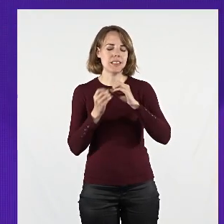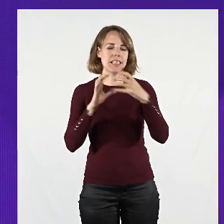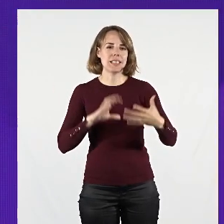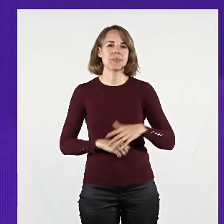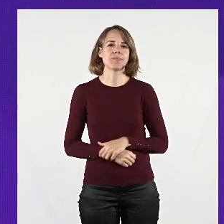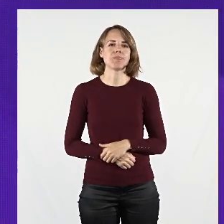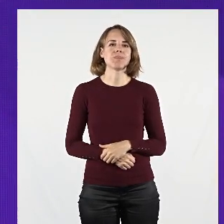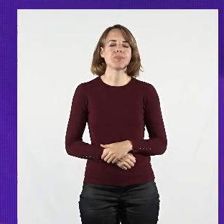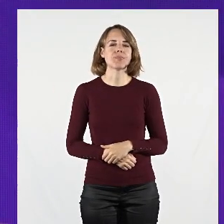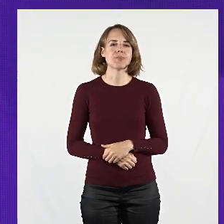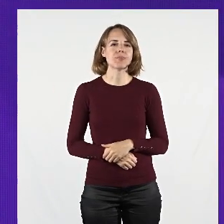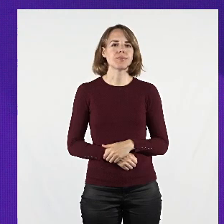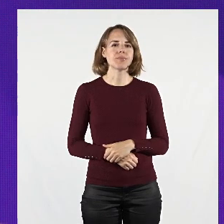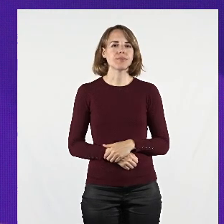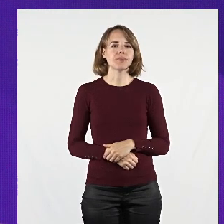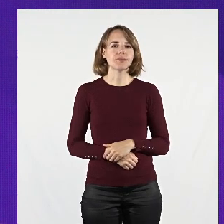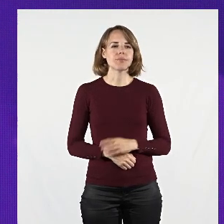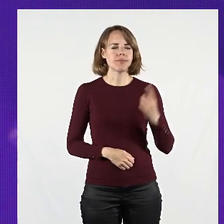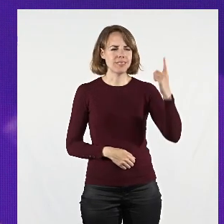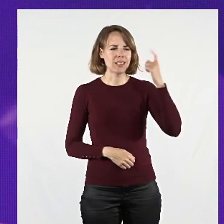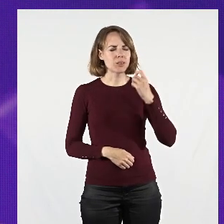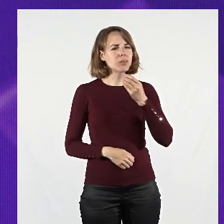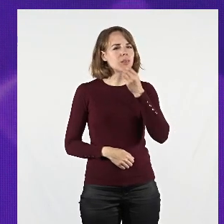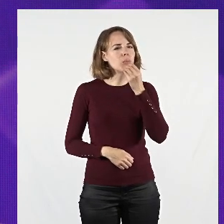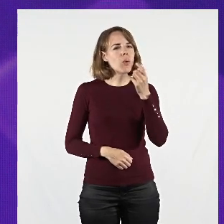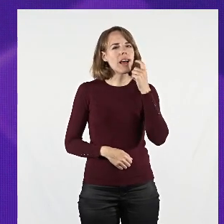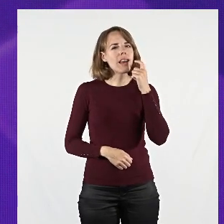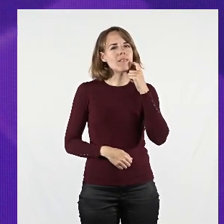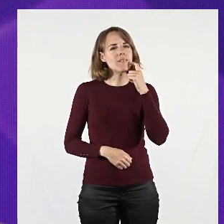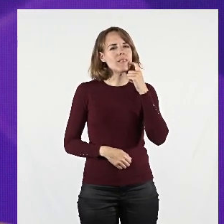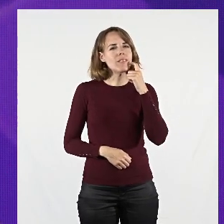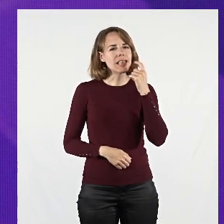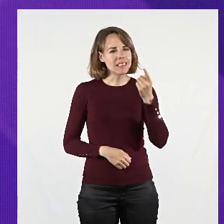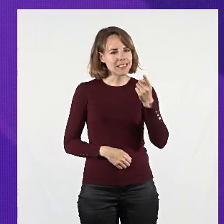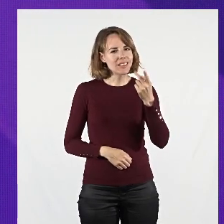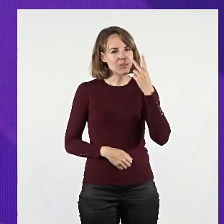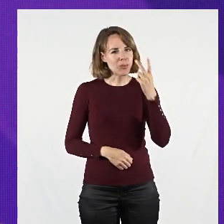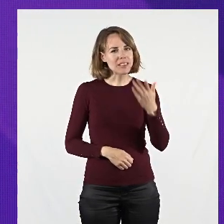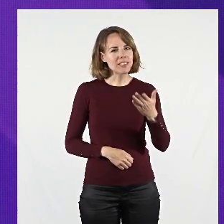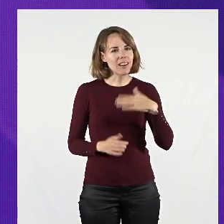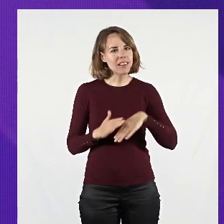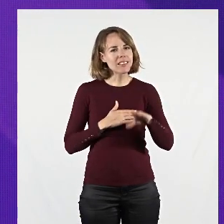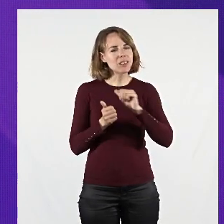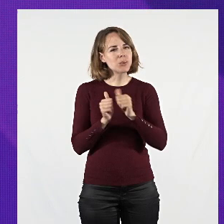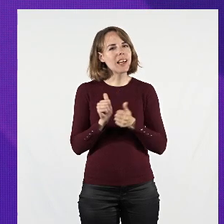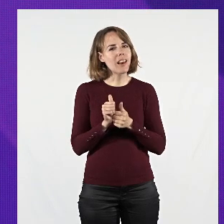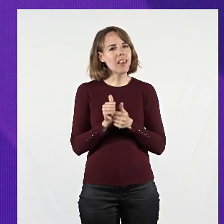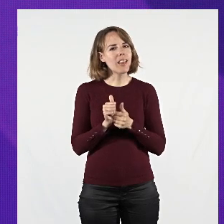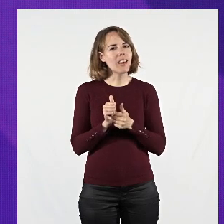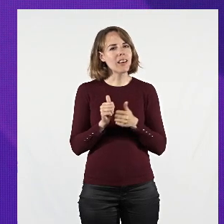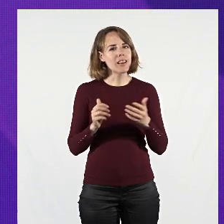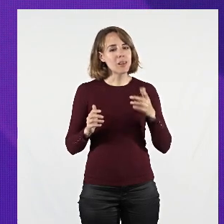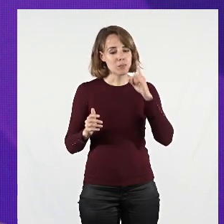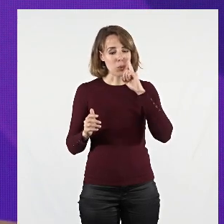Les questions, les bons élèves sont-ils représentés par les tutelles en matière de bien-être au travail? Si oui, pourquoi ne pas faire le lien